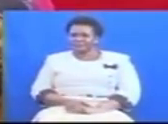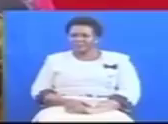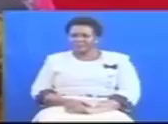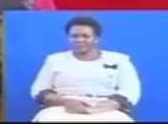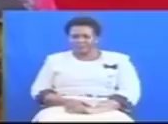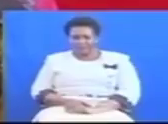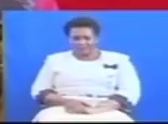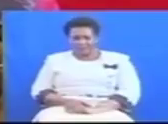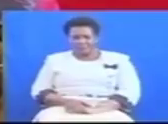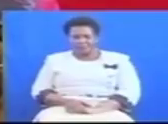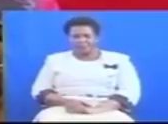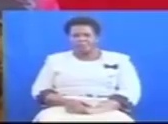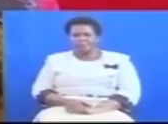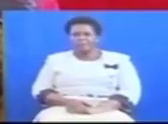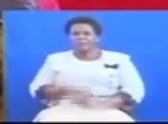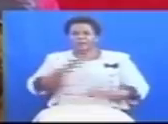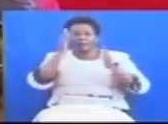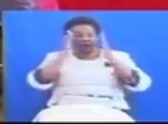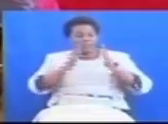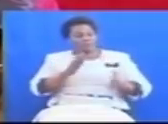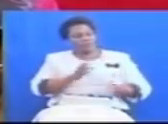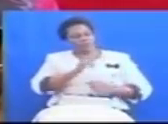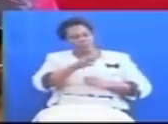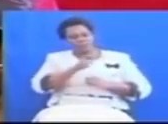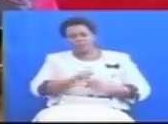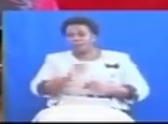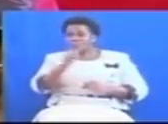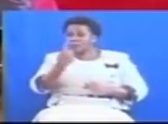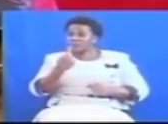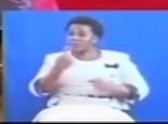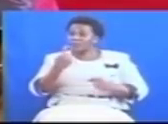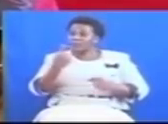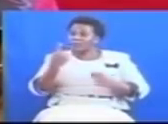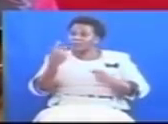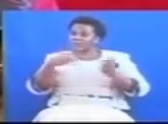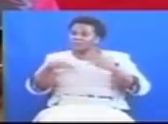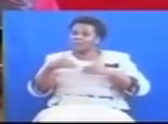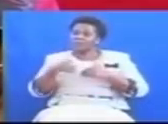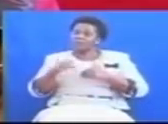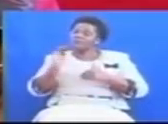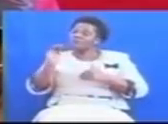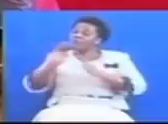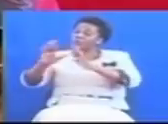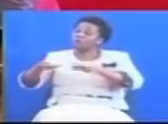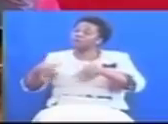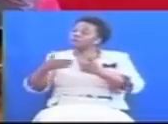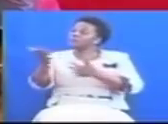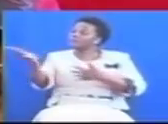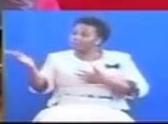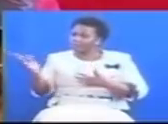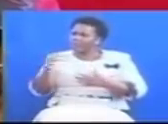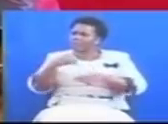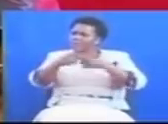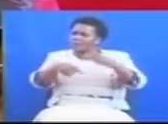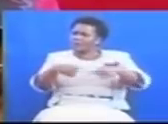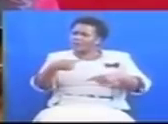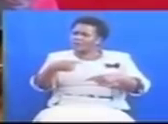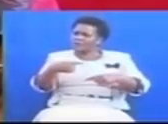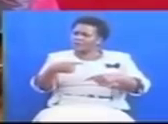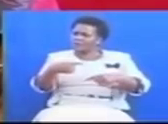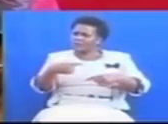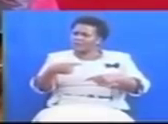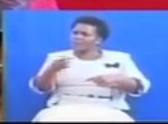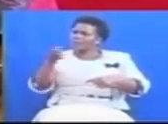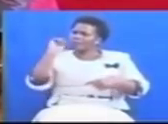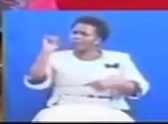Mbulu vijijini kama ifuatavyo. Mheshimiwa spika, kwanza naomba nilitaarifu bunge lako kwamba miradi inayoendelea ya nishati